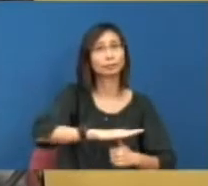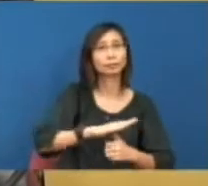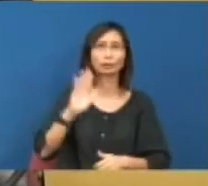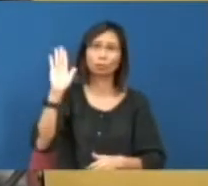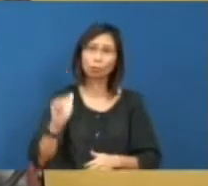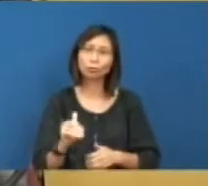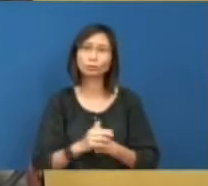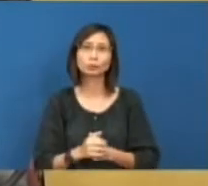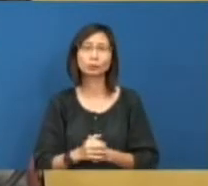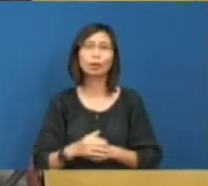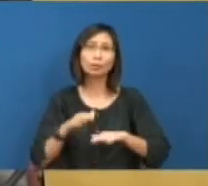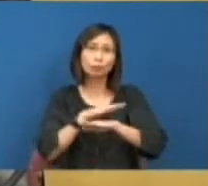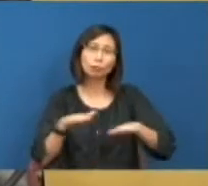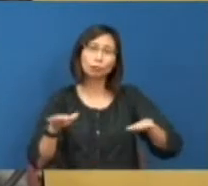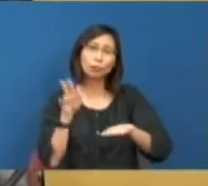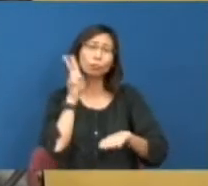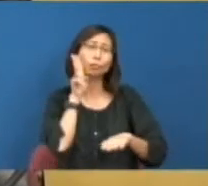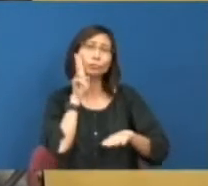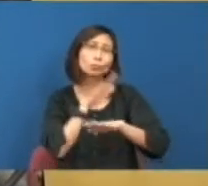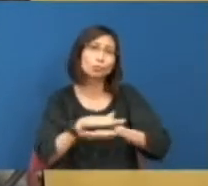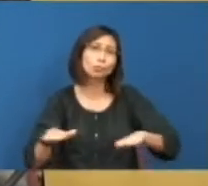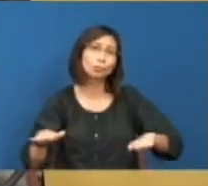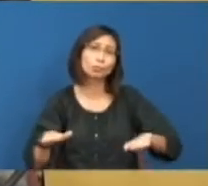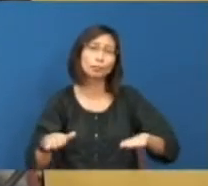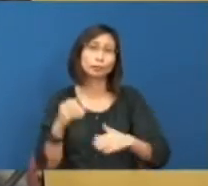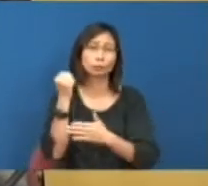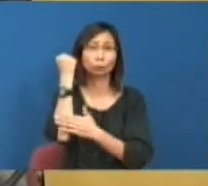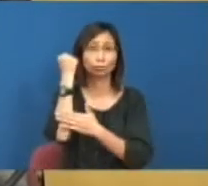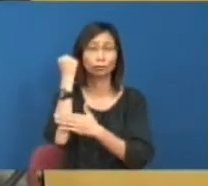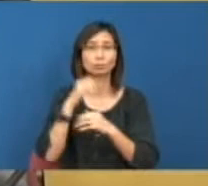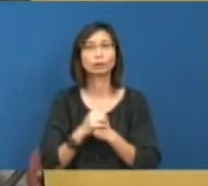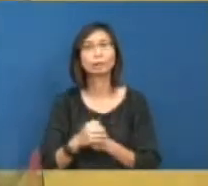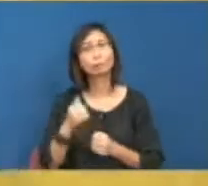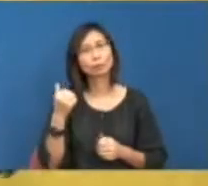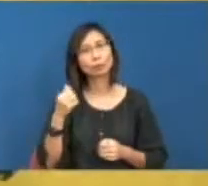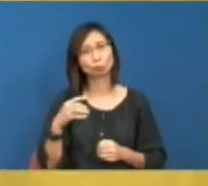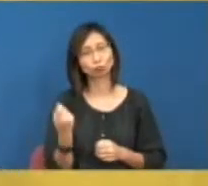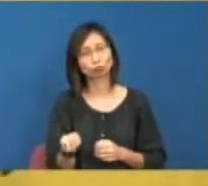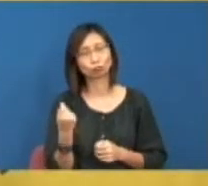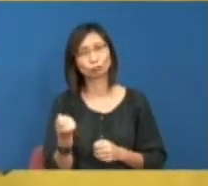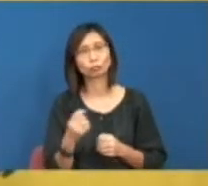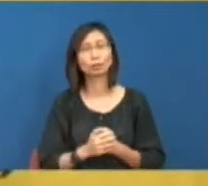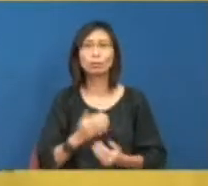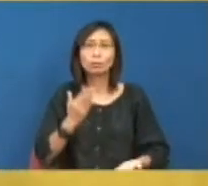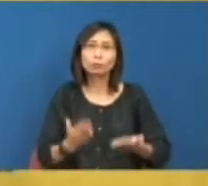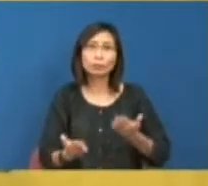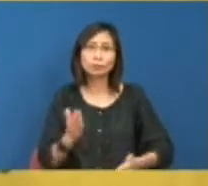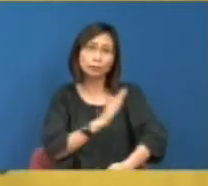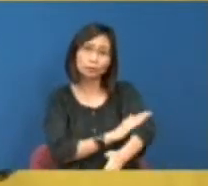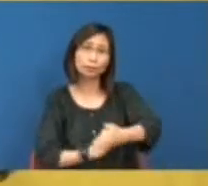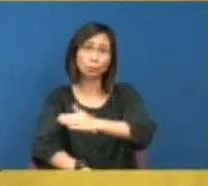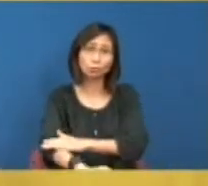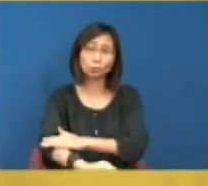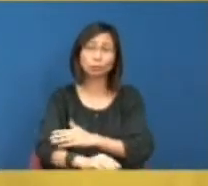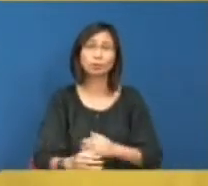平抗爭想著、我廢跟你打了，自己被你抬了，他更加容易。就算是有些肢體的抗爭，又奈得他什麼